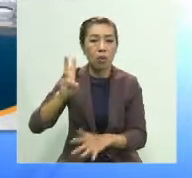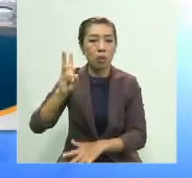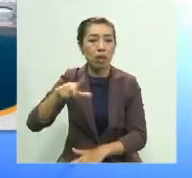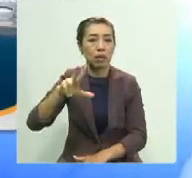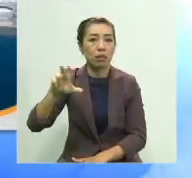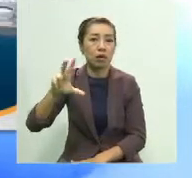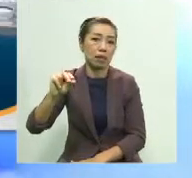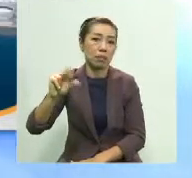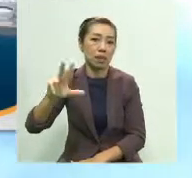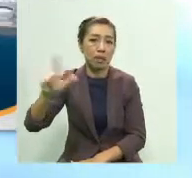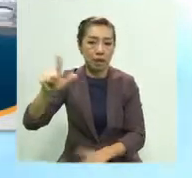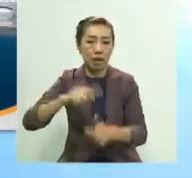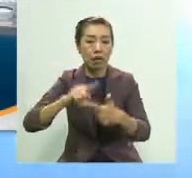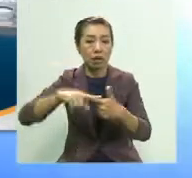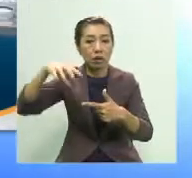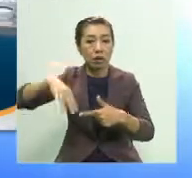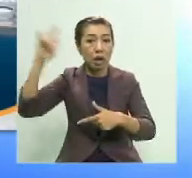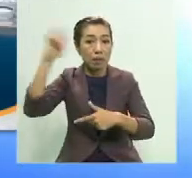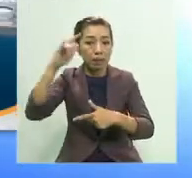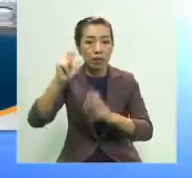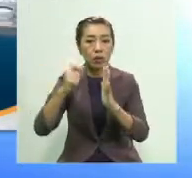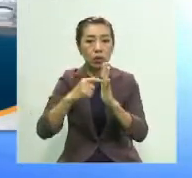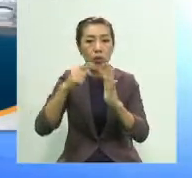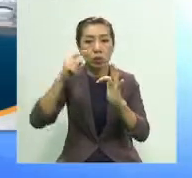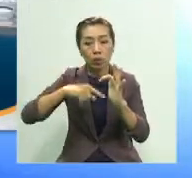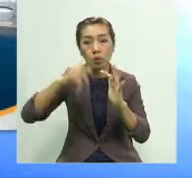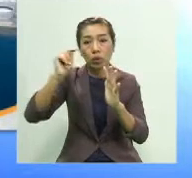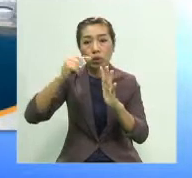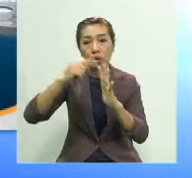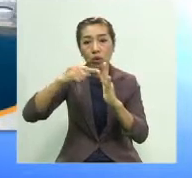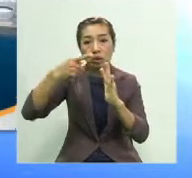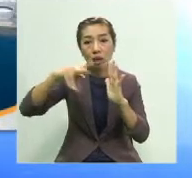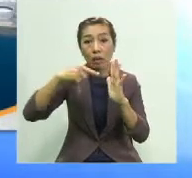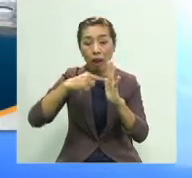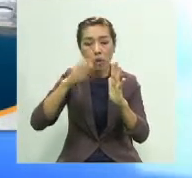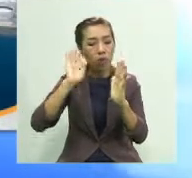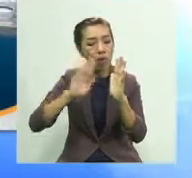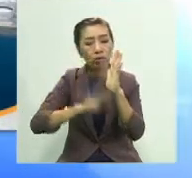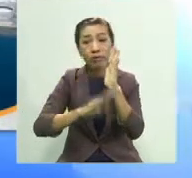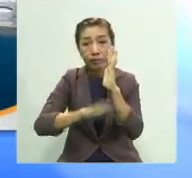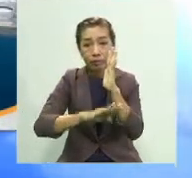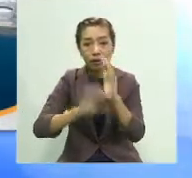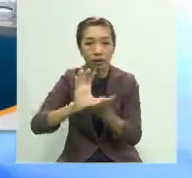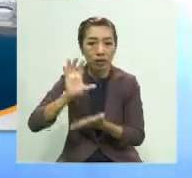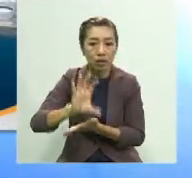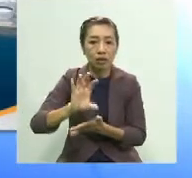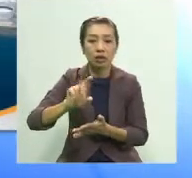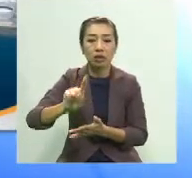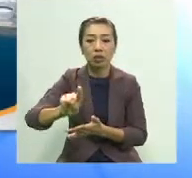6,333 ล้านบาทโครงการสนามบินอู่ตะเภาและเมืองการบินภาคตะวันออกงบประมาณลงทุนกว่า